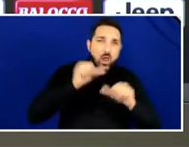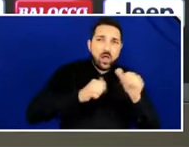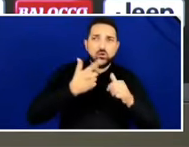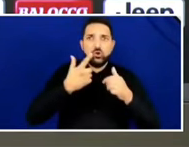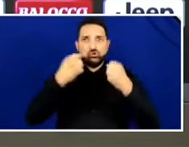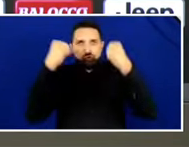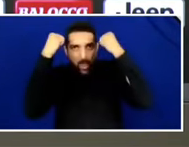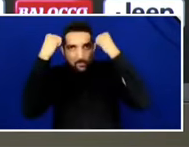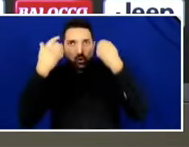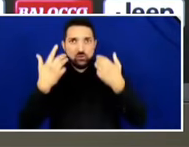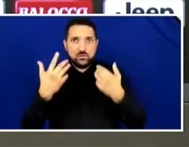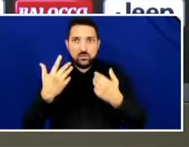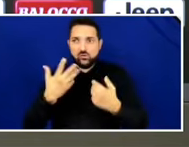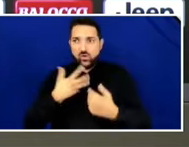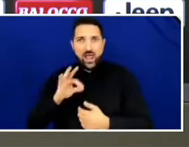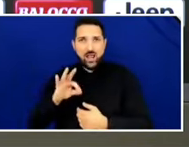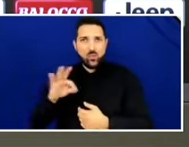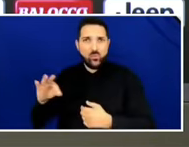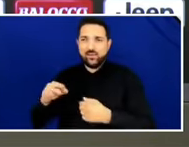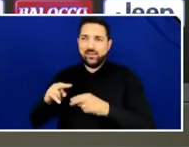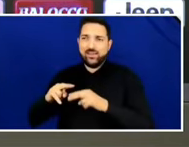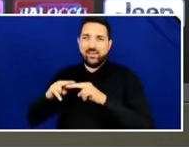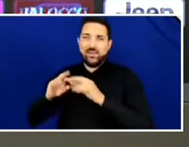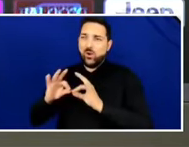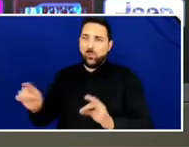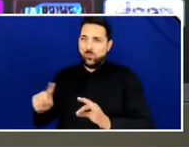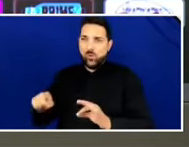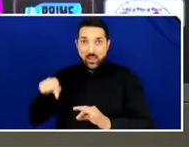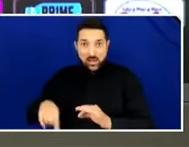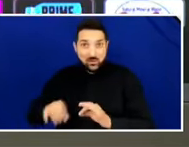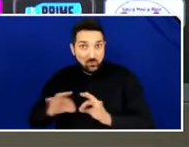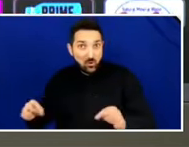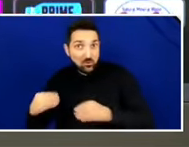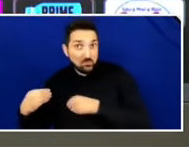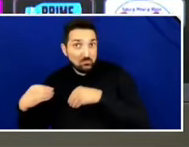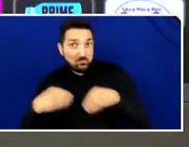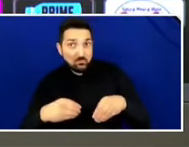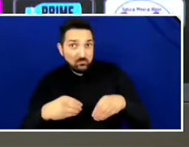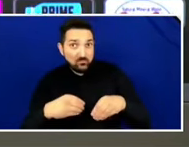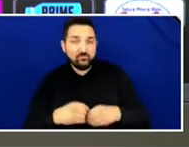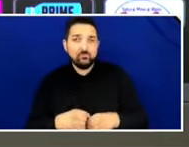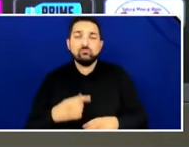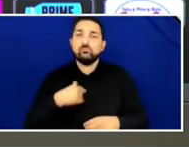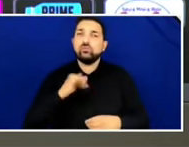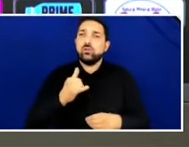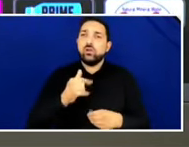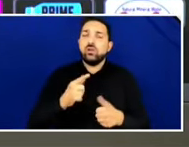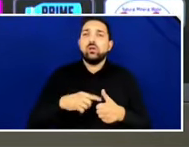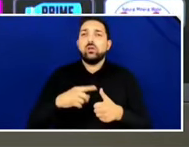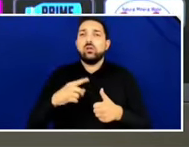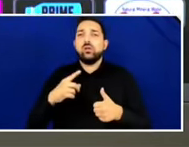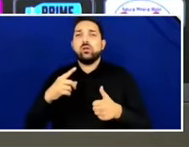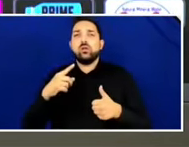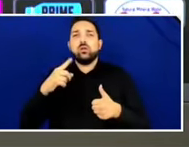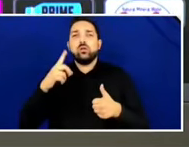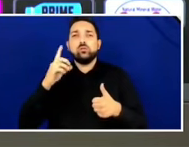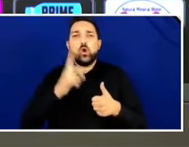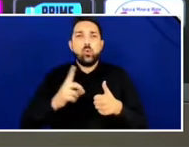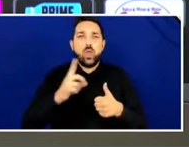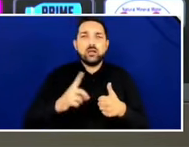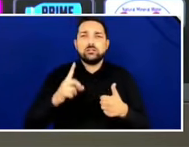momento per aumentare le turnazioni Sì non avremo n glayson Douglas non avremo nicoo e Ark